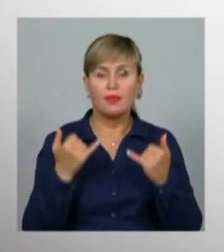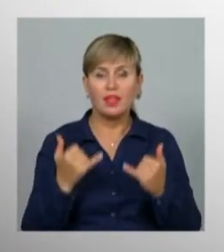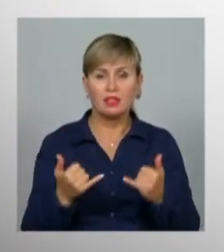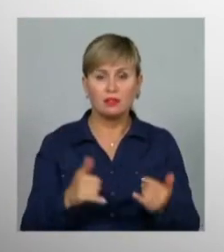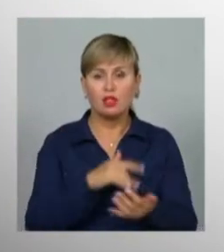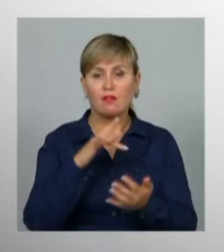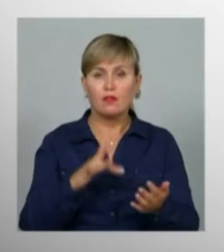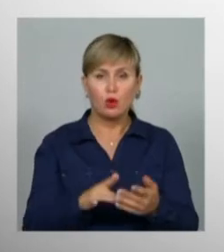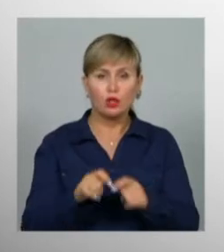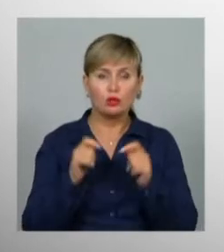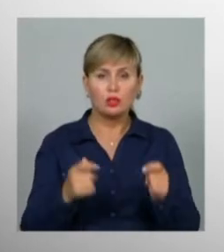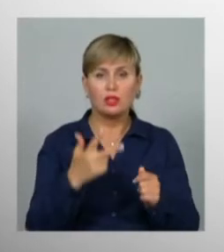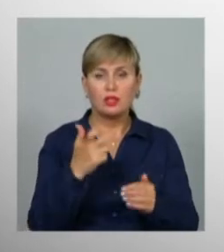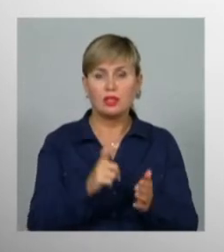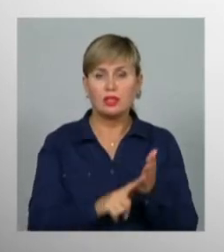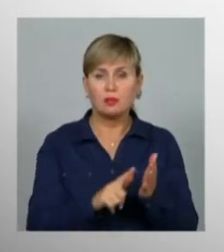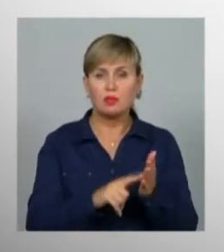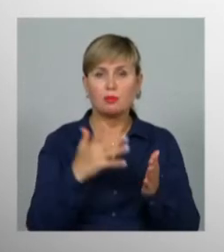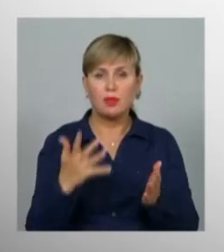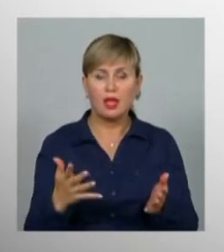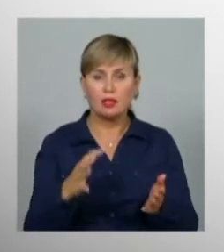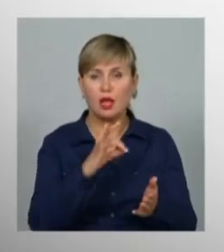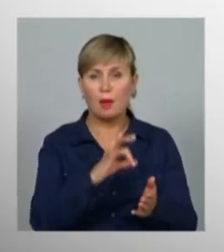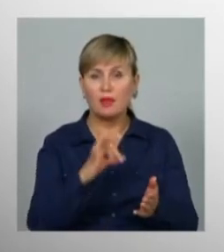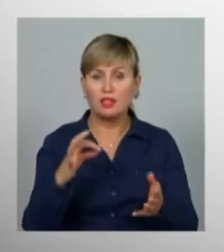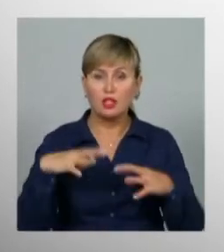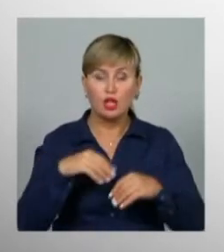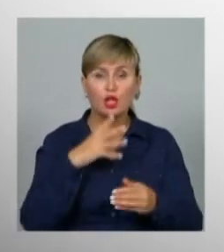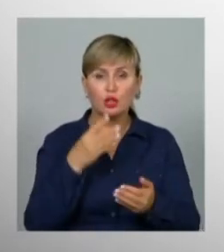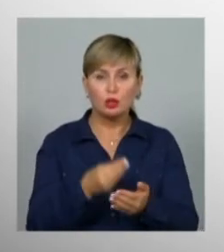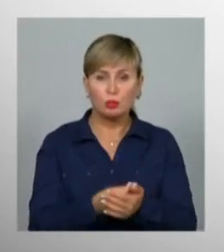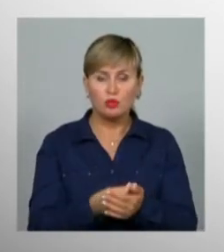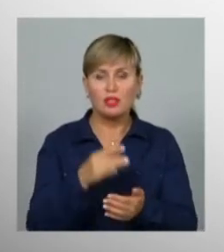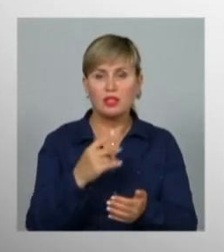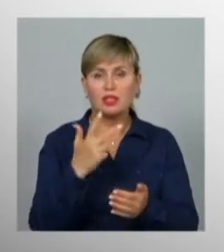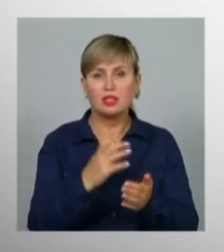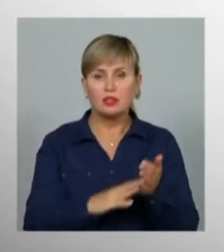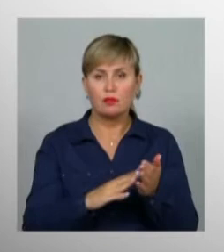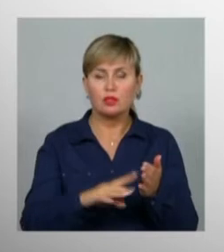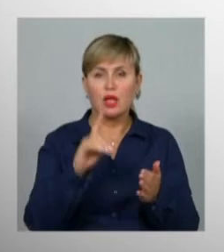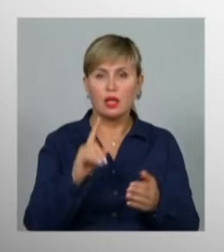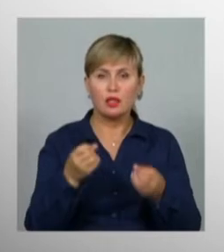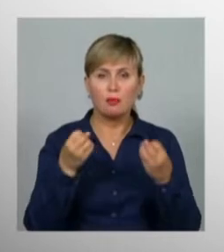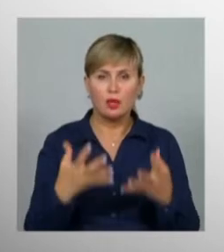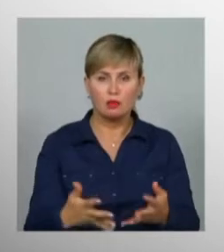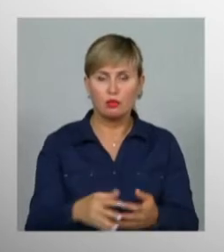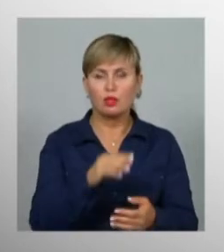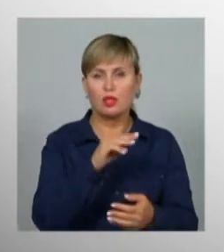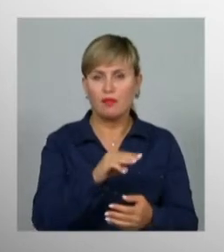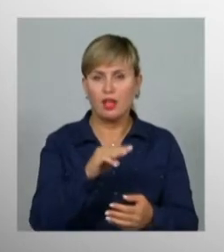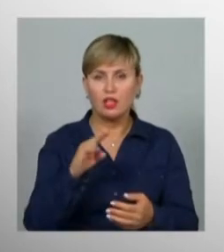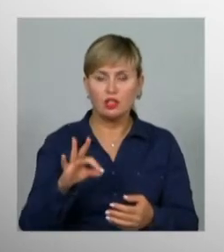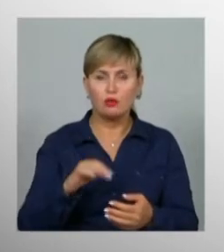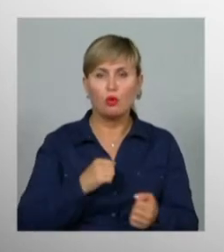в городе создано 375 объединений собственников имущества и 391 простое товарищество.